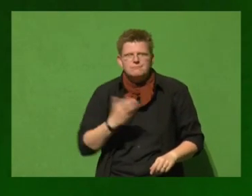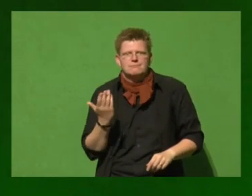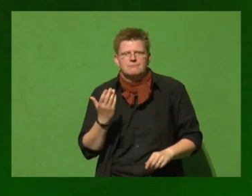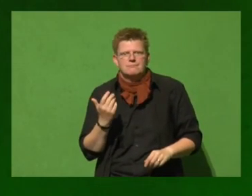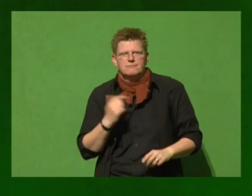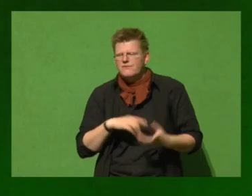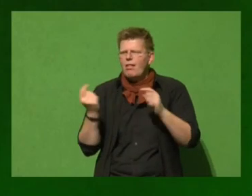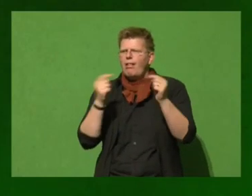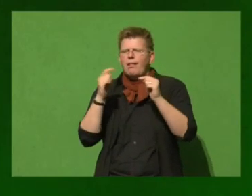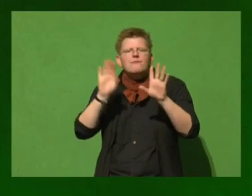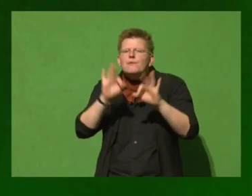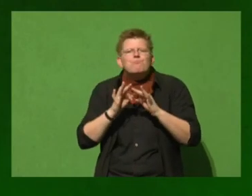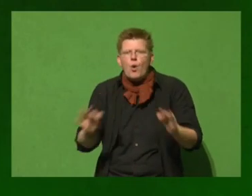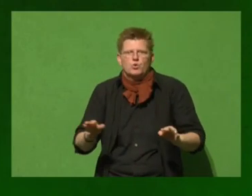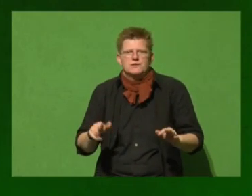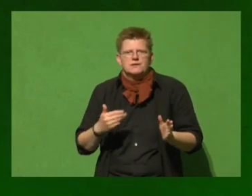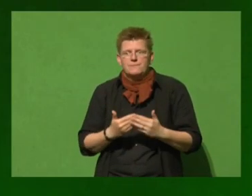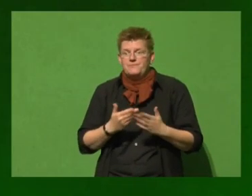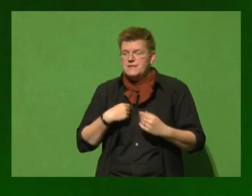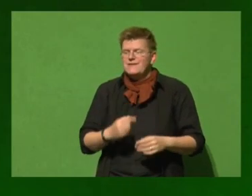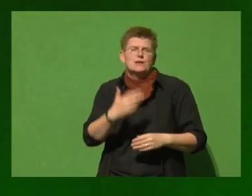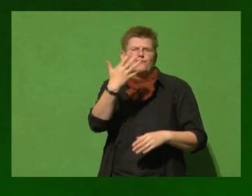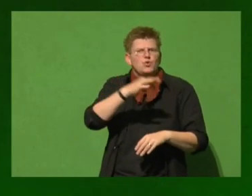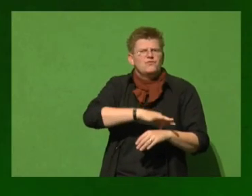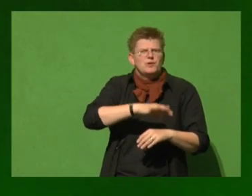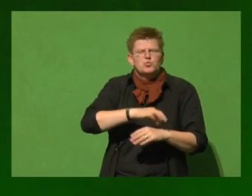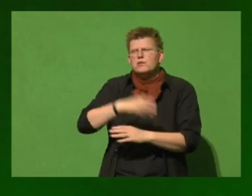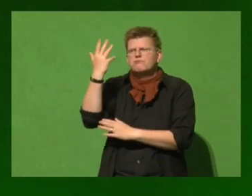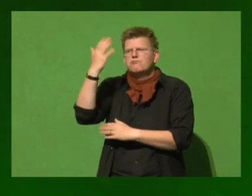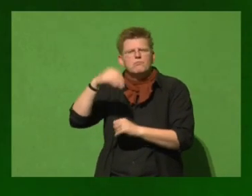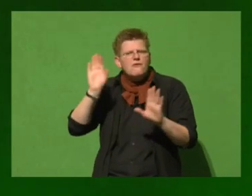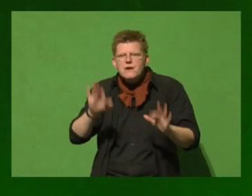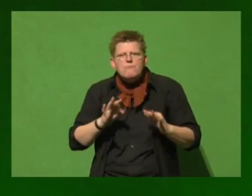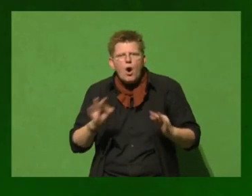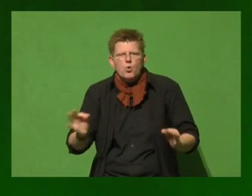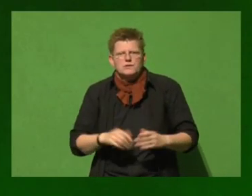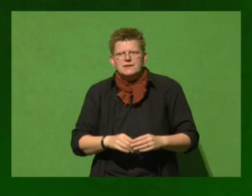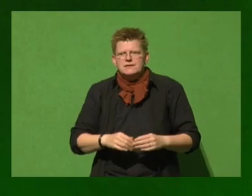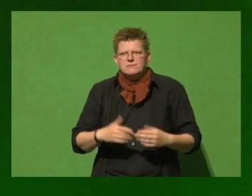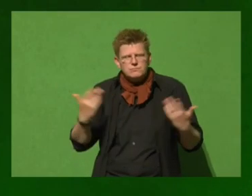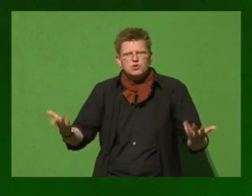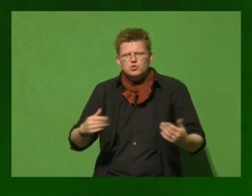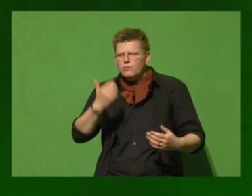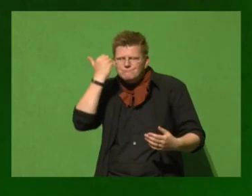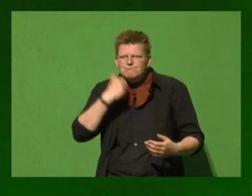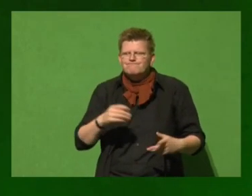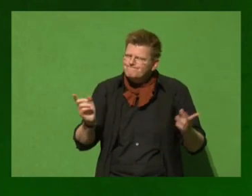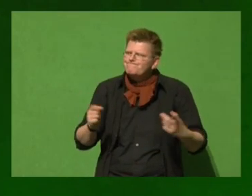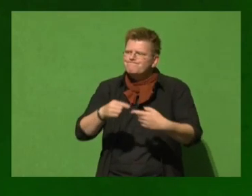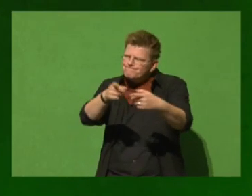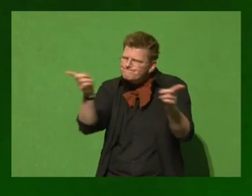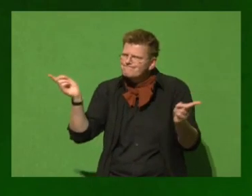Und deswegen will ich auch gar nicht mehr die 5 Minuten ausnutzen, sondern euch um allerbreiteste Zustimmung zu